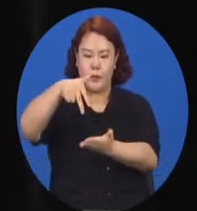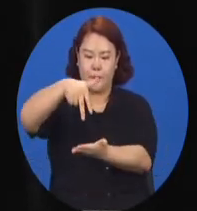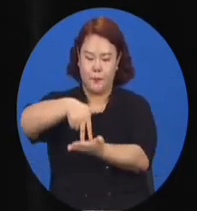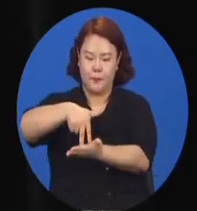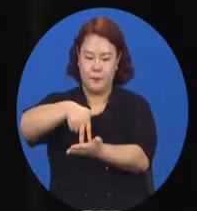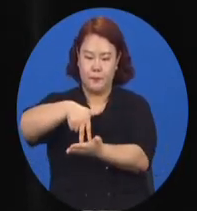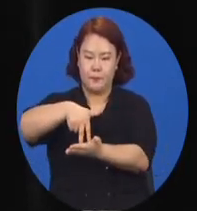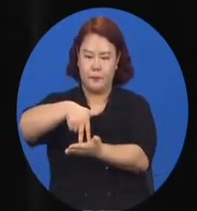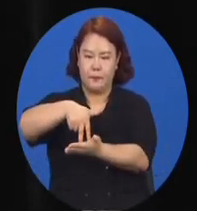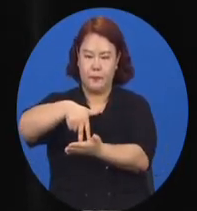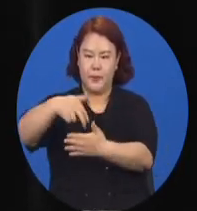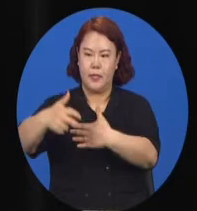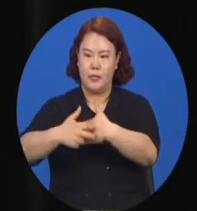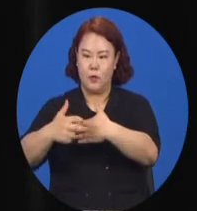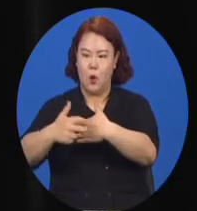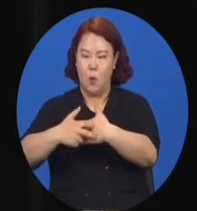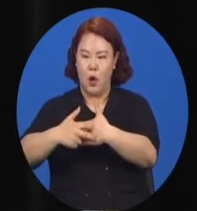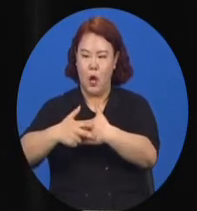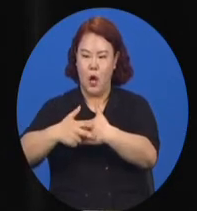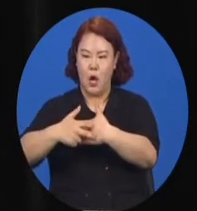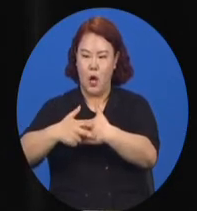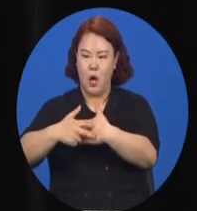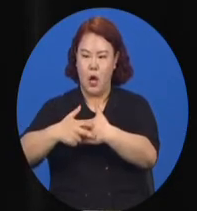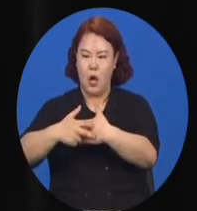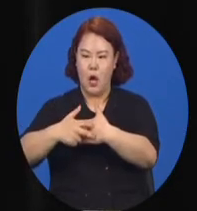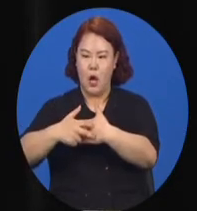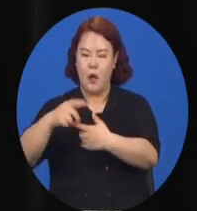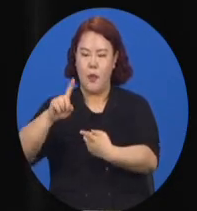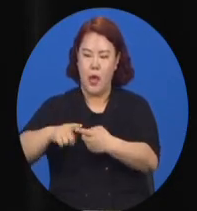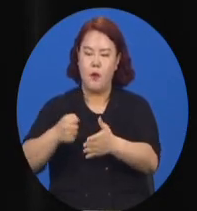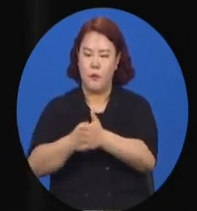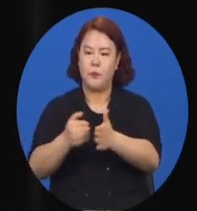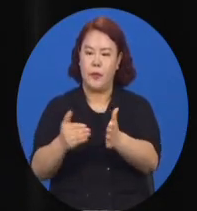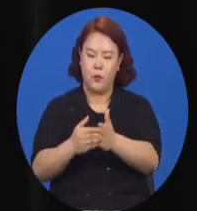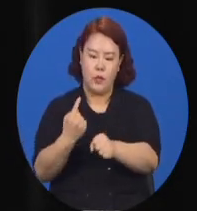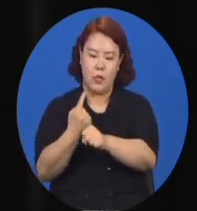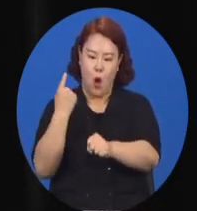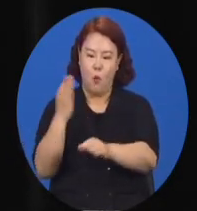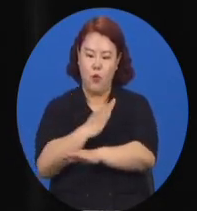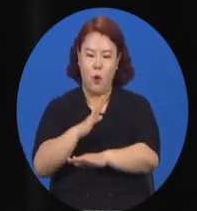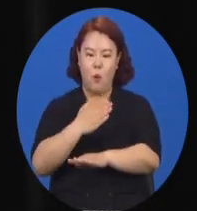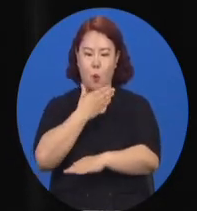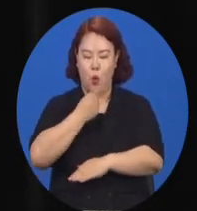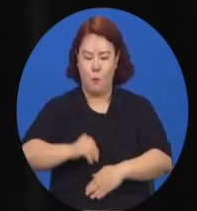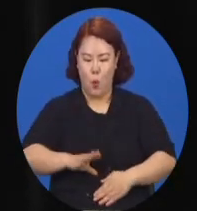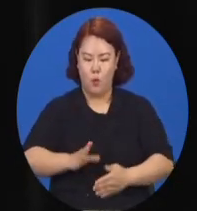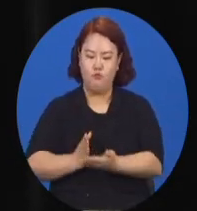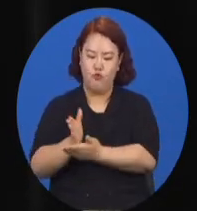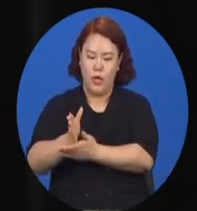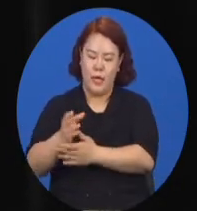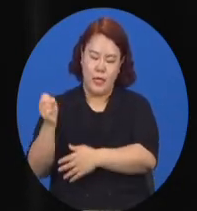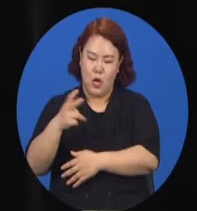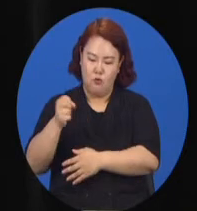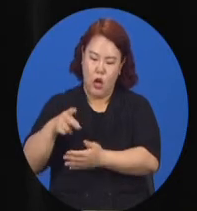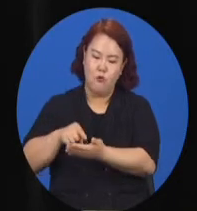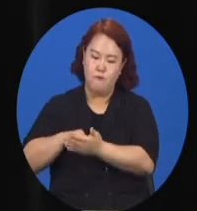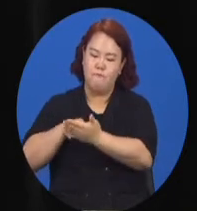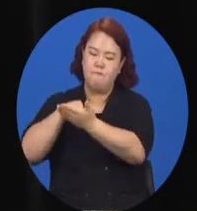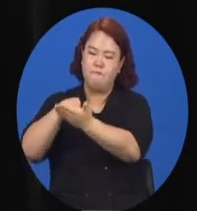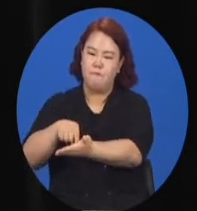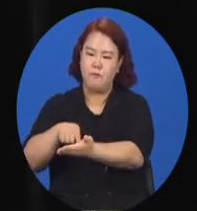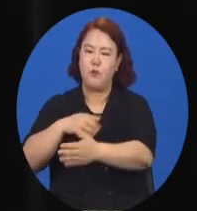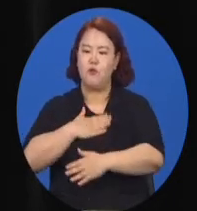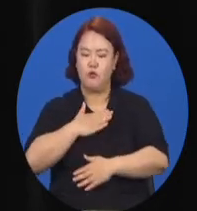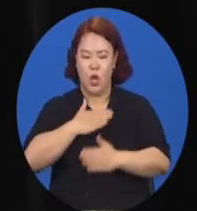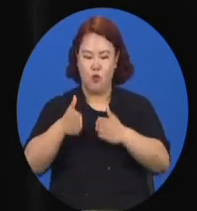군립의료원을 갖기로 그렇게 결정을 하고 지난해부터 보건복지부에 자주 출장해서